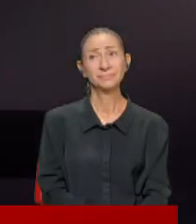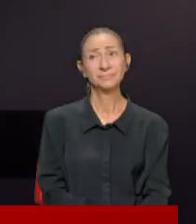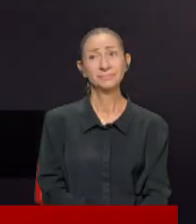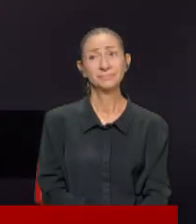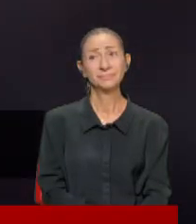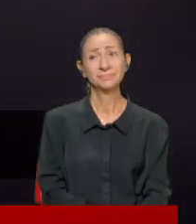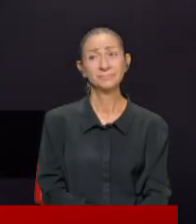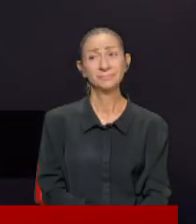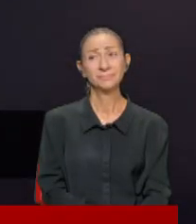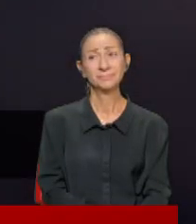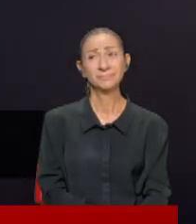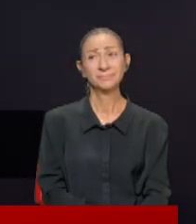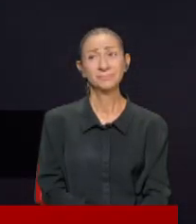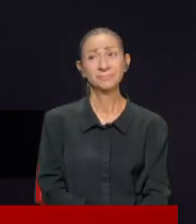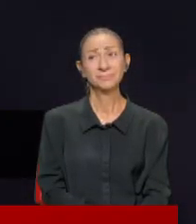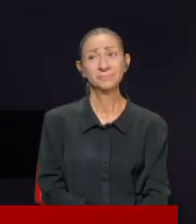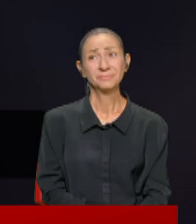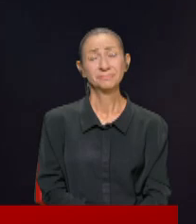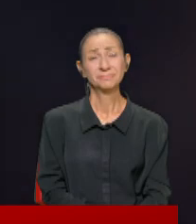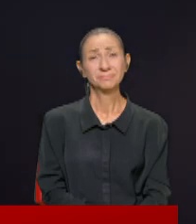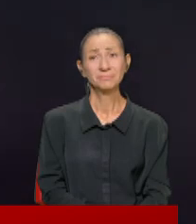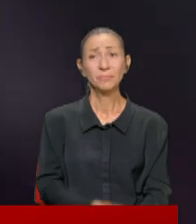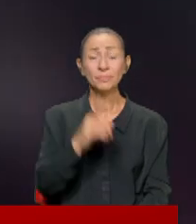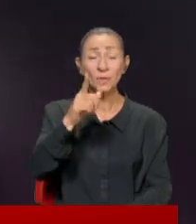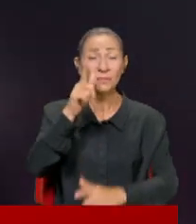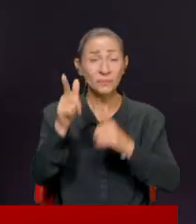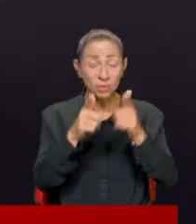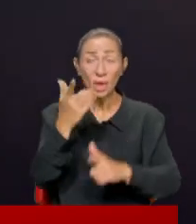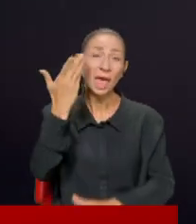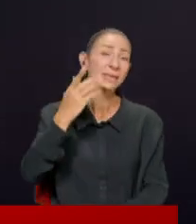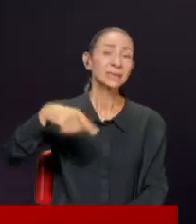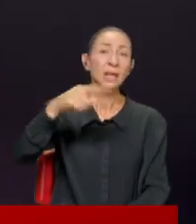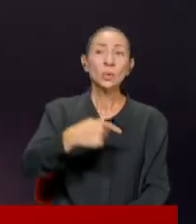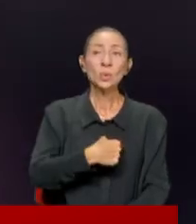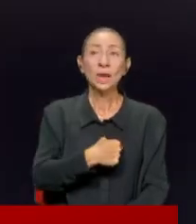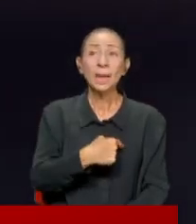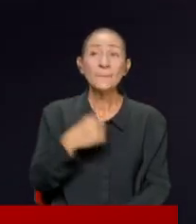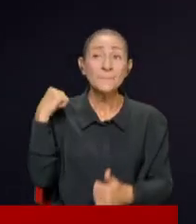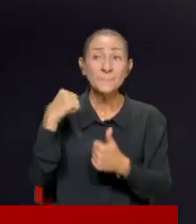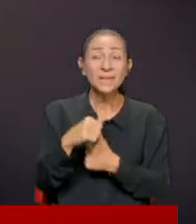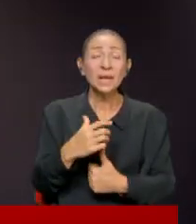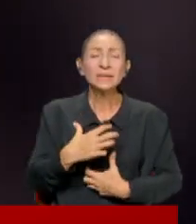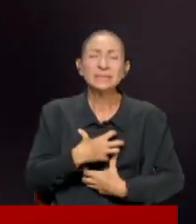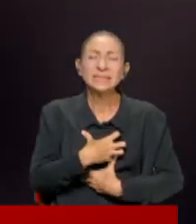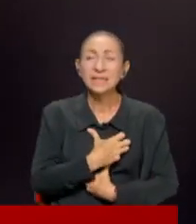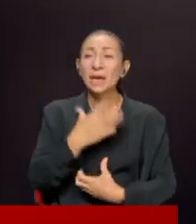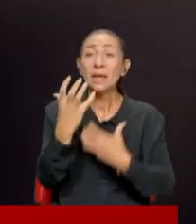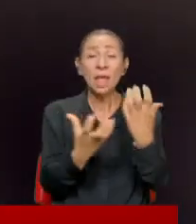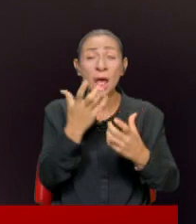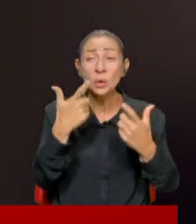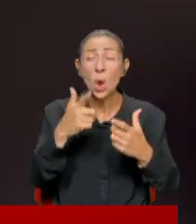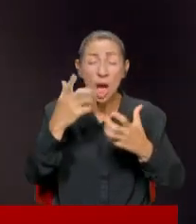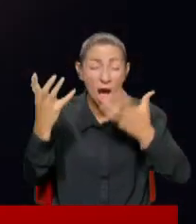Ah. Kedi, köpek, koyun koyuna burada korkmuşlar. Bu görüntü ise izleyenlerin yüreklerini bir kez daha kavurdu yanan